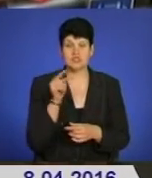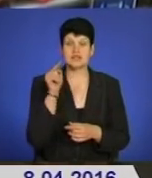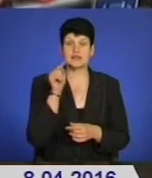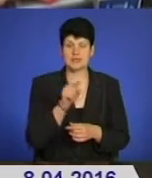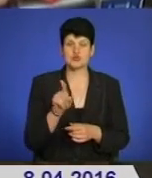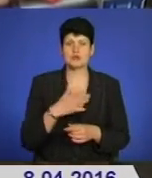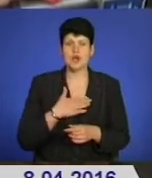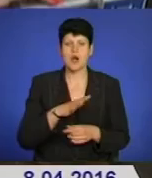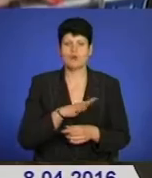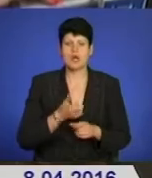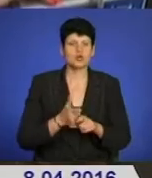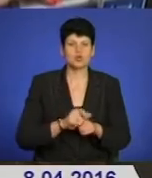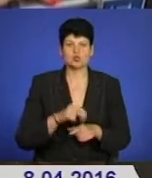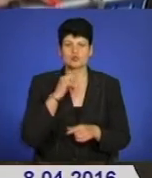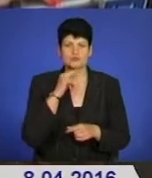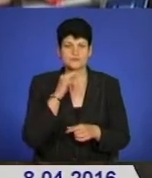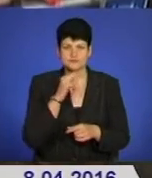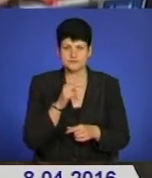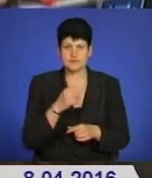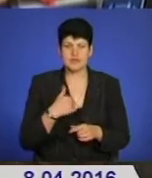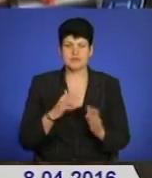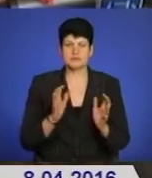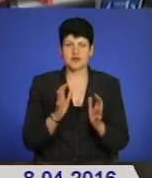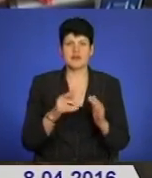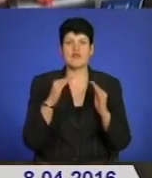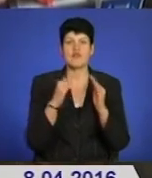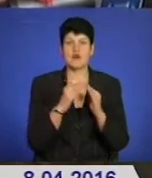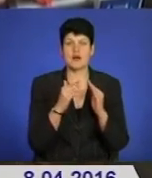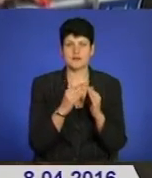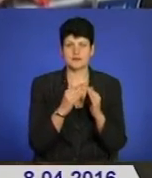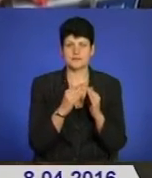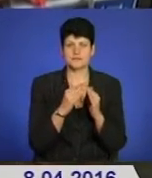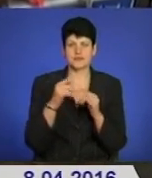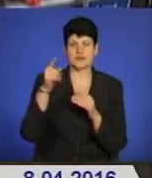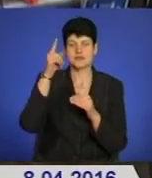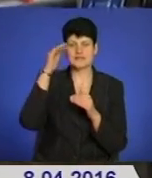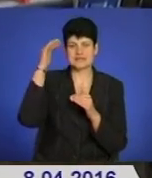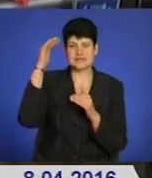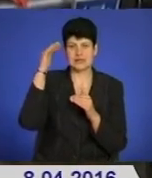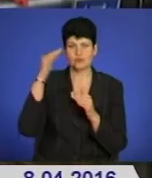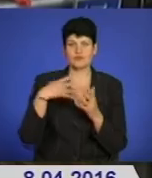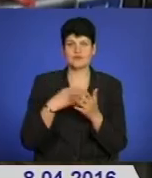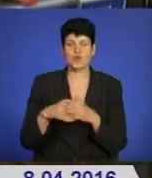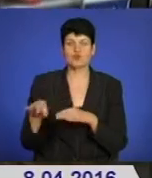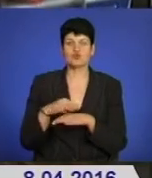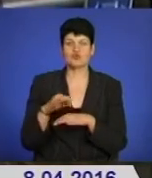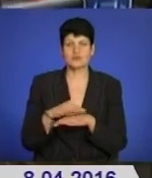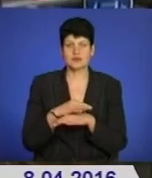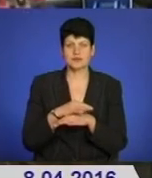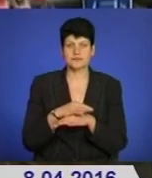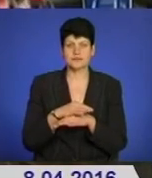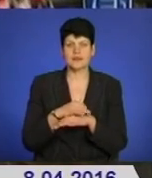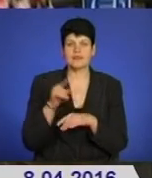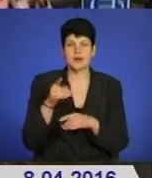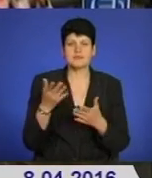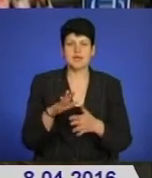що я була дуже обережна, бо я зберігала в тій хаті на стриху свого чоловіка. Але там, де